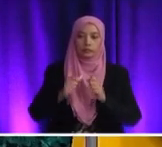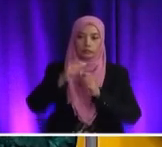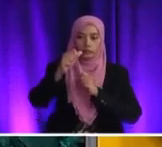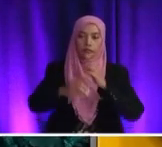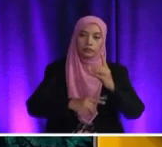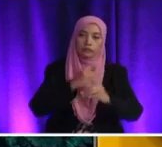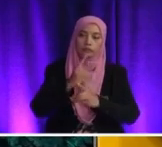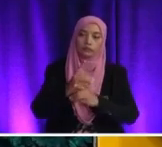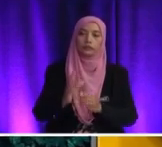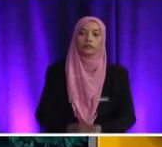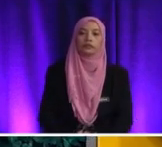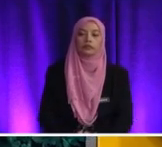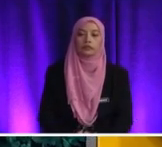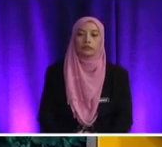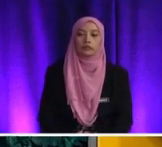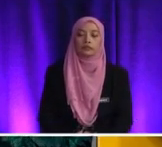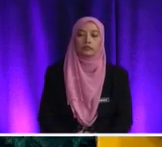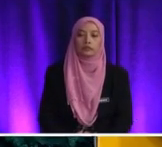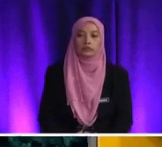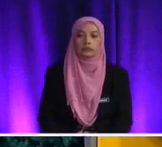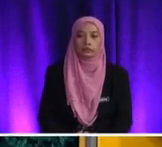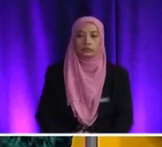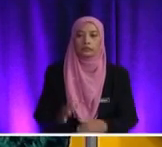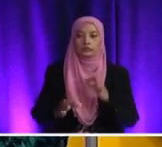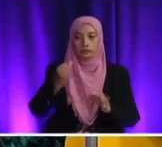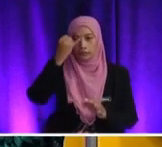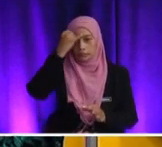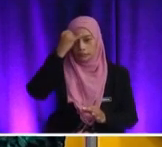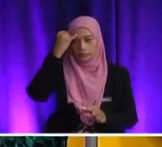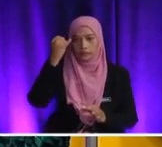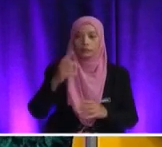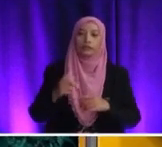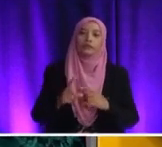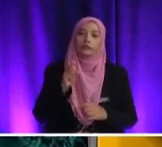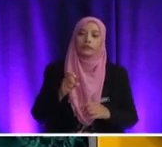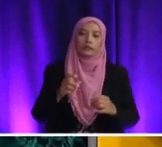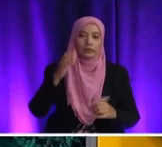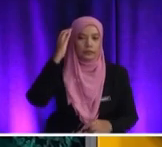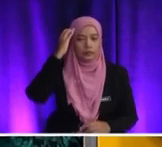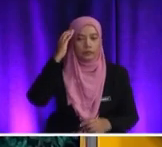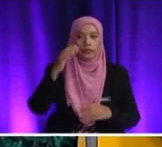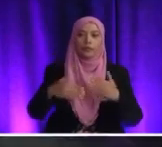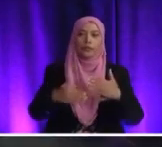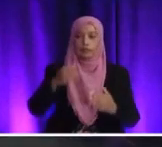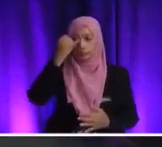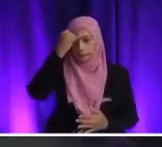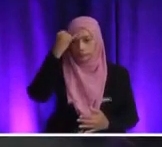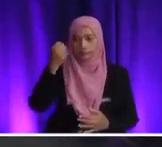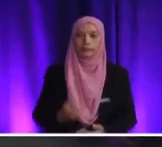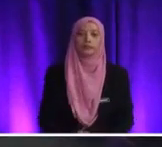HP di Korea itu nah ebase Korea badan aja pun kemahnya bahasa Jepun Hah kita tanya